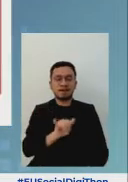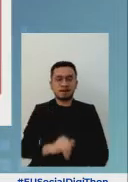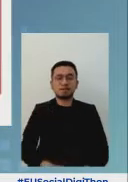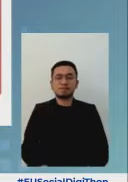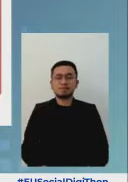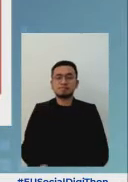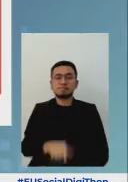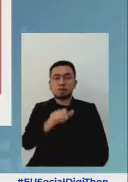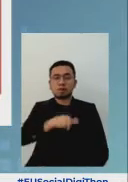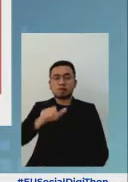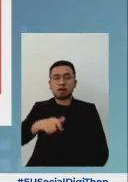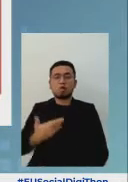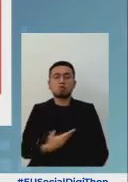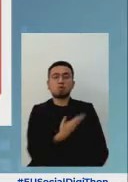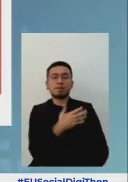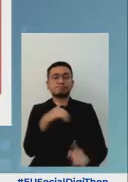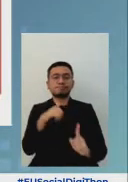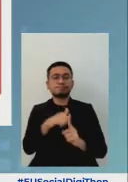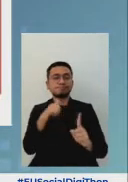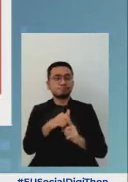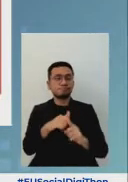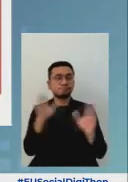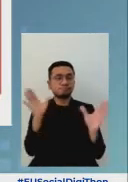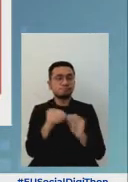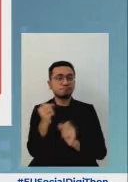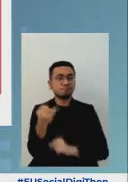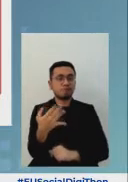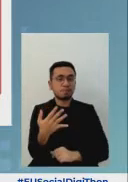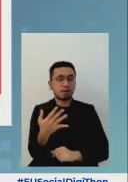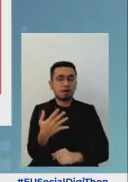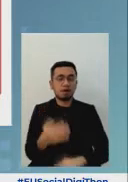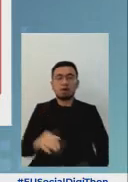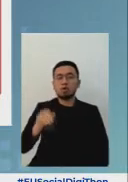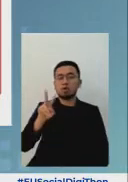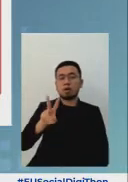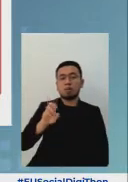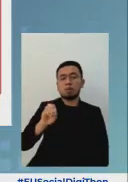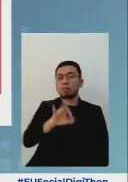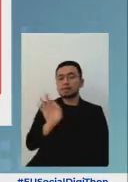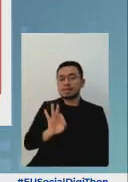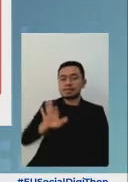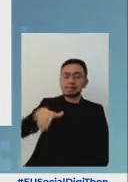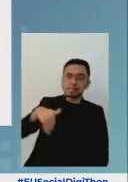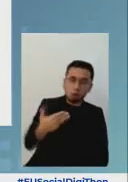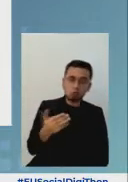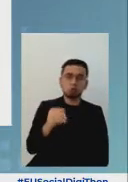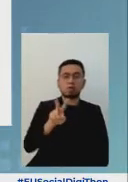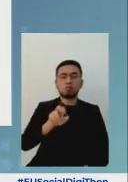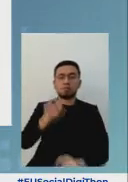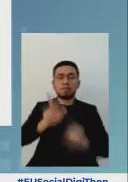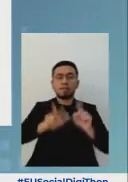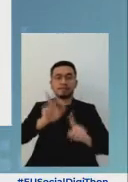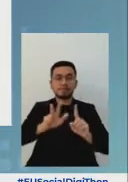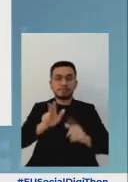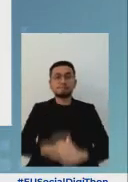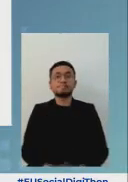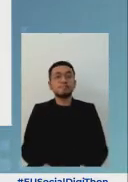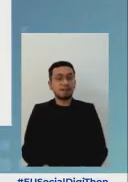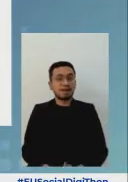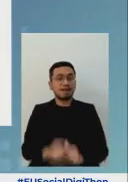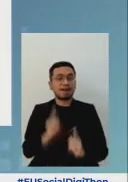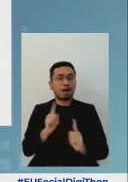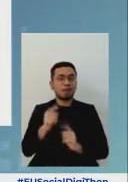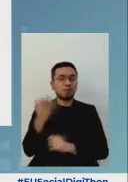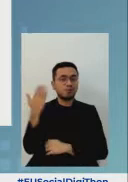korban bullying mencapai lebih dari 20% itu saja di tahun 2018. Kalau data itu terus dikumpulkan, kita